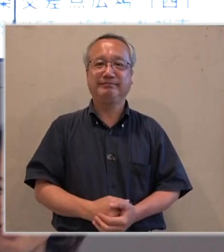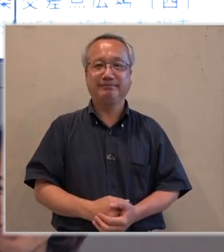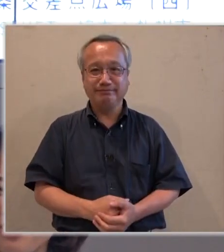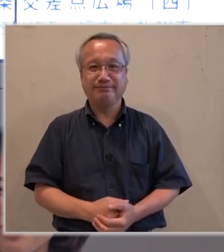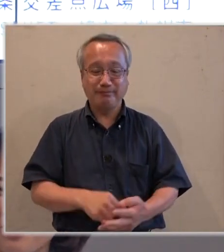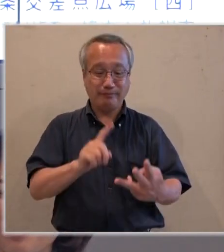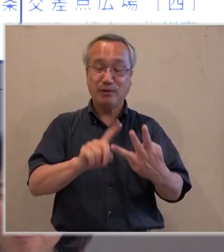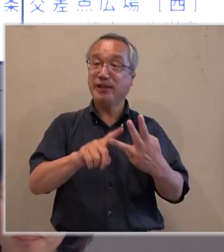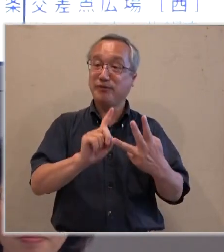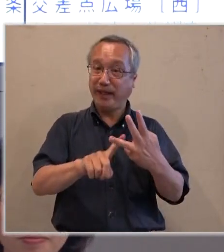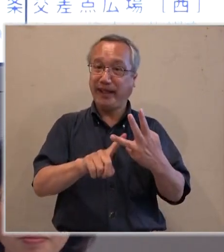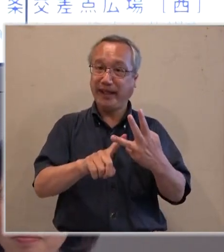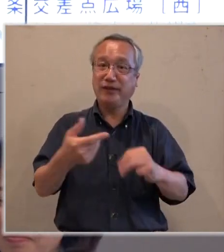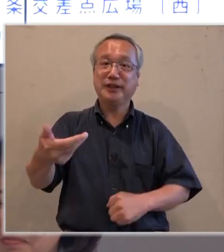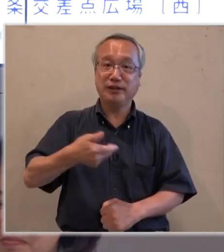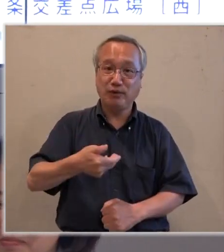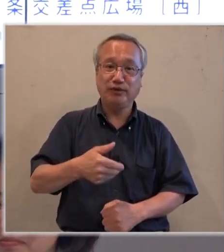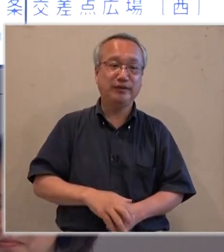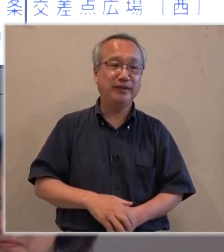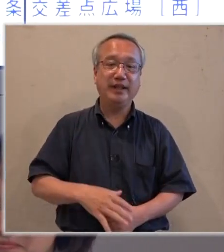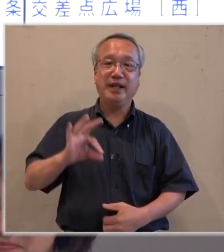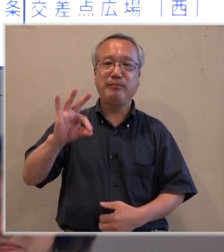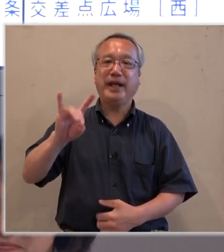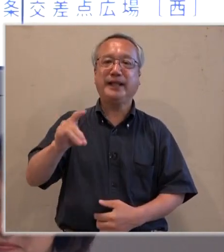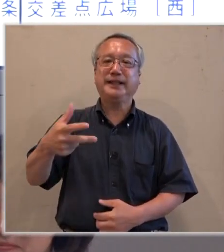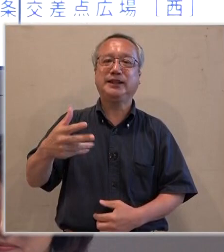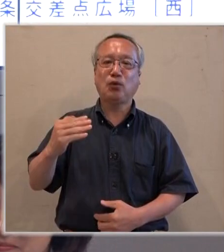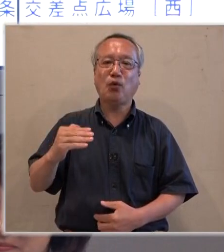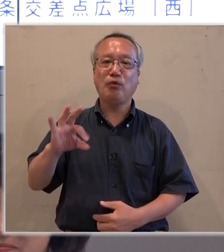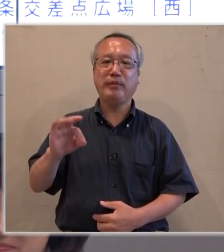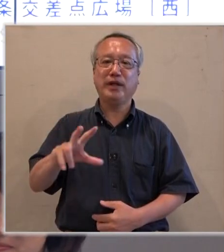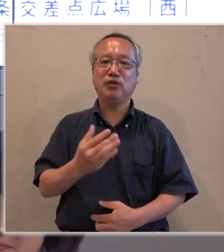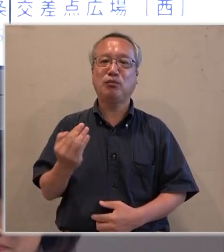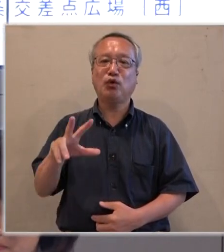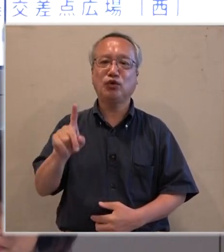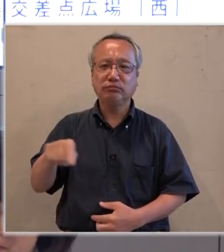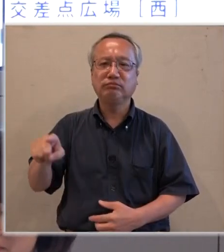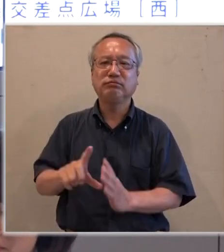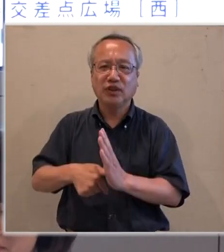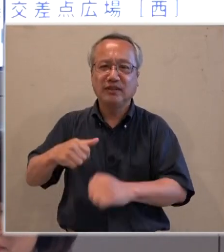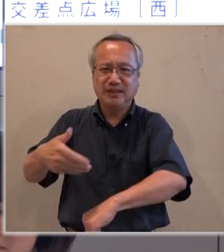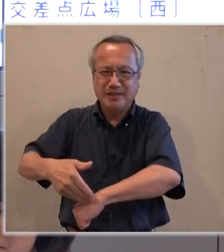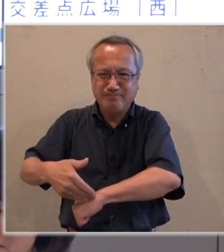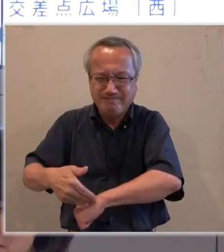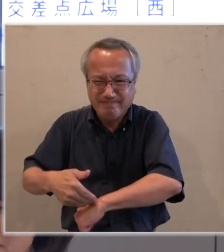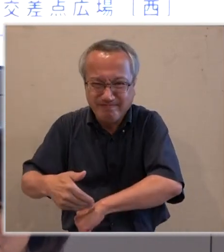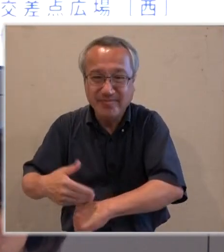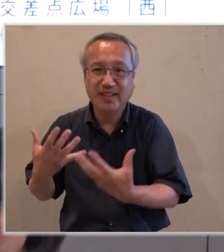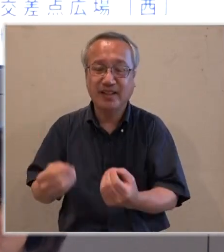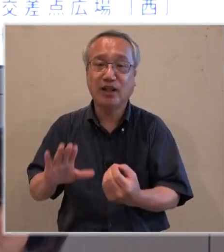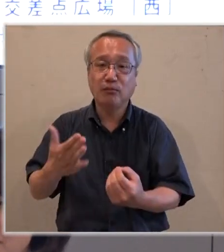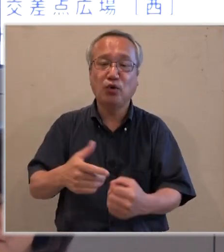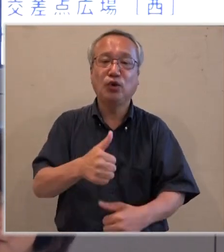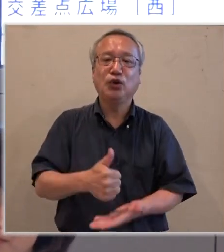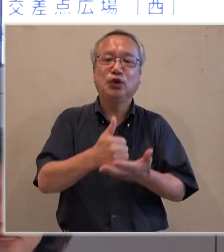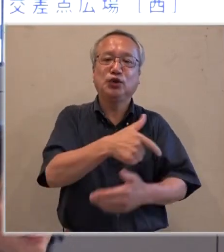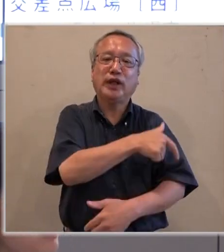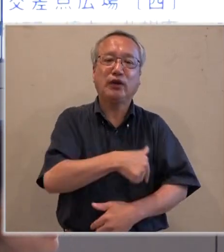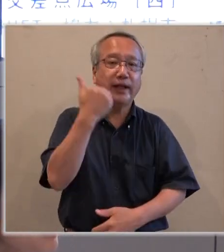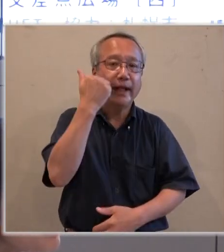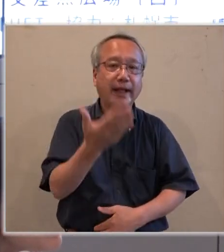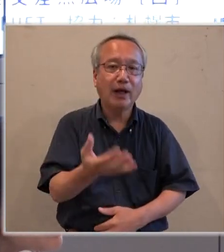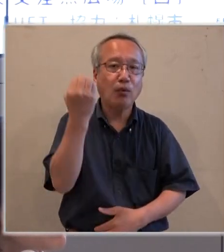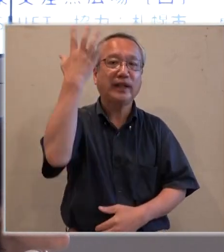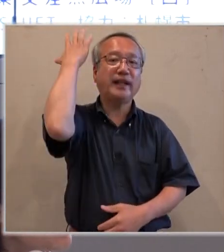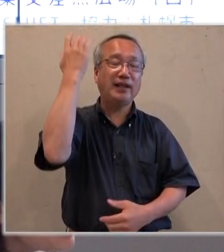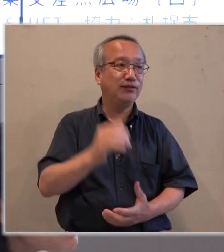はい。で3つ目なんですけれども、メキシコやメルボルンなどのオリンピックを目指す厳しい練習をしてきたが主役が誰かを忘れている。これちょっとみのりちゃんにもう一回返してもいいですか